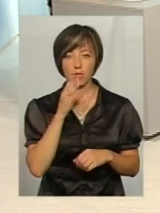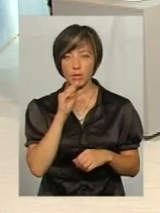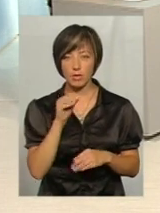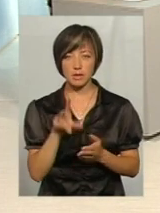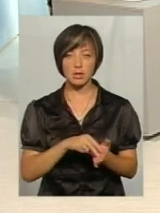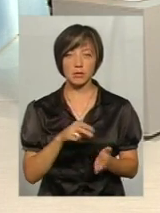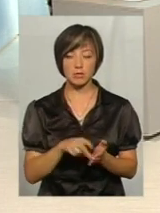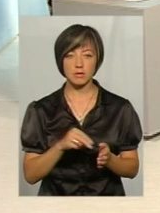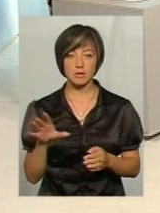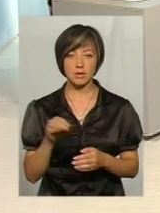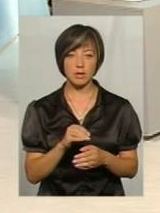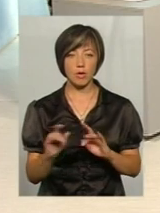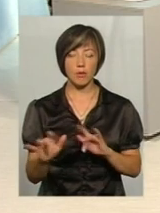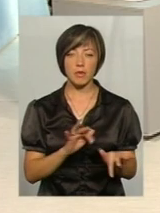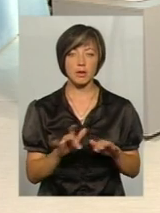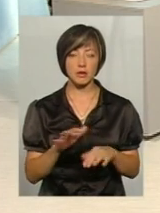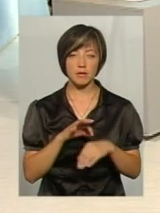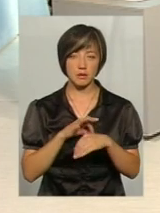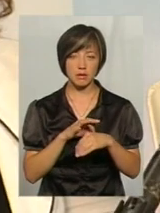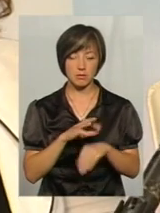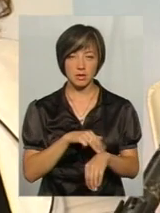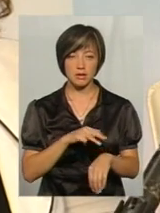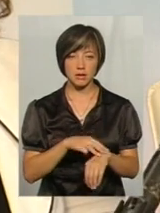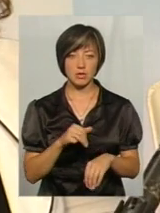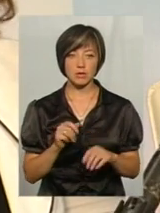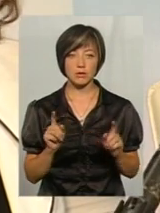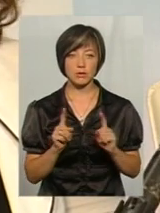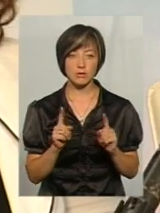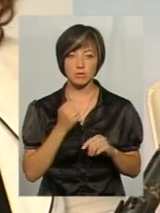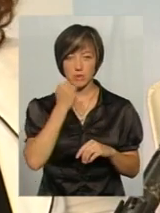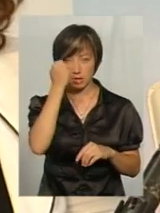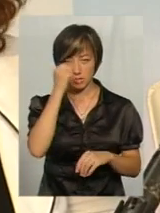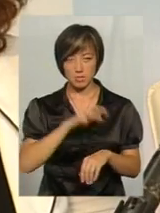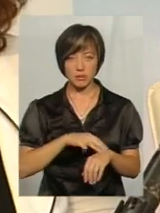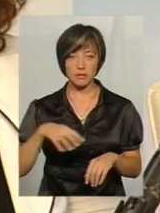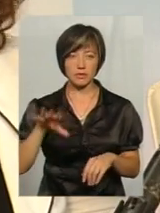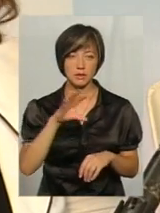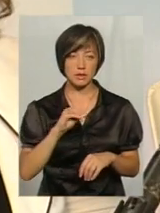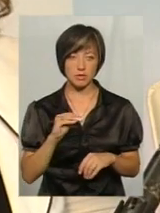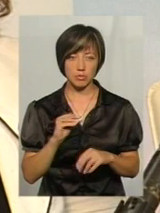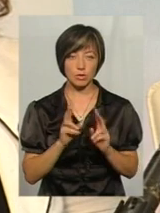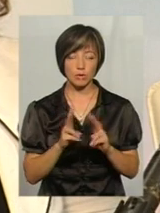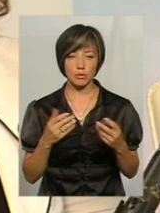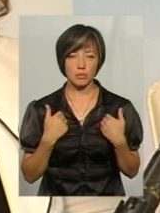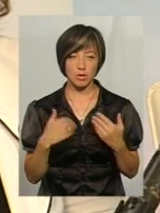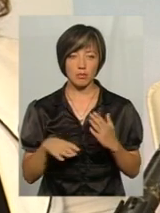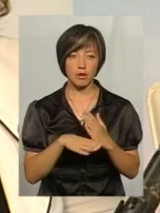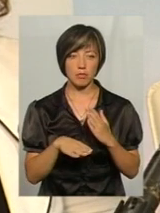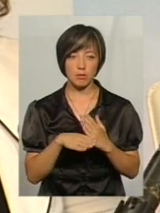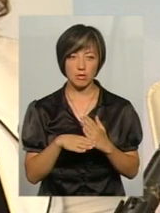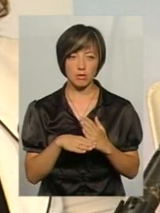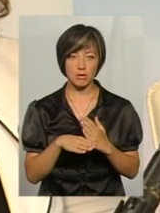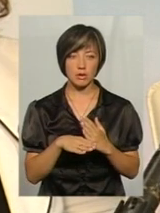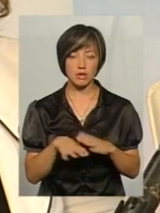записуючи процедури. Оперативні дії проводили. Факт того, що спасибо їм, всім, хто мені допомог,